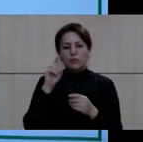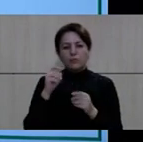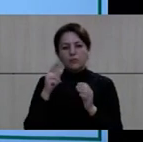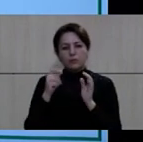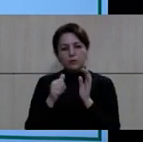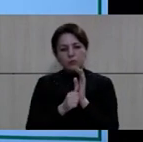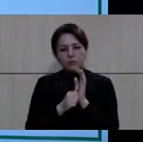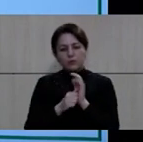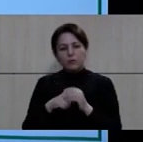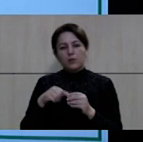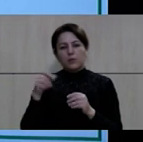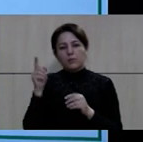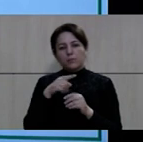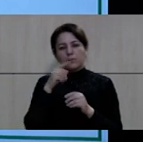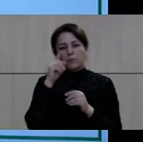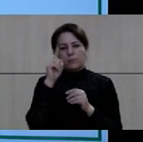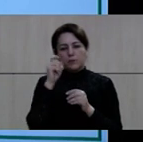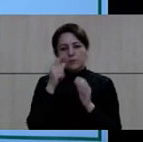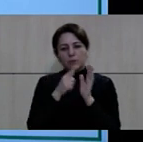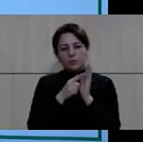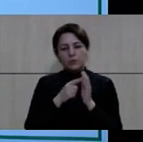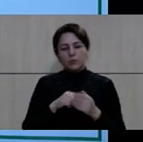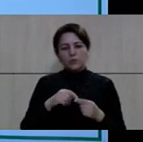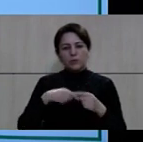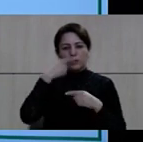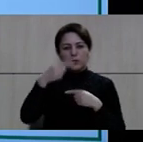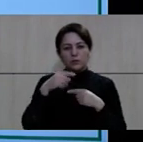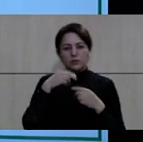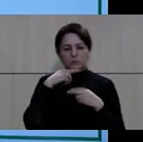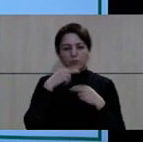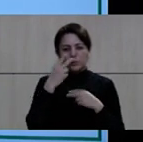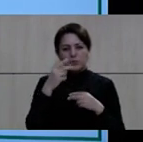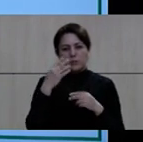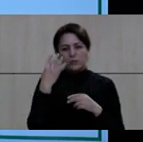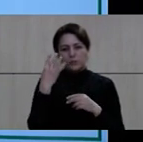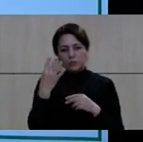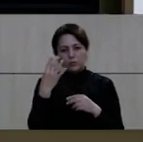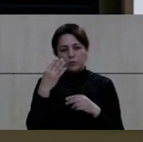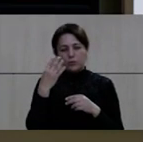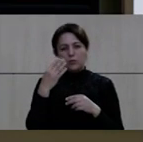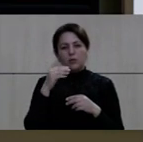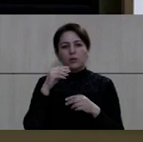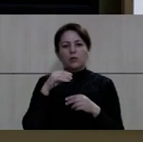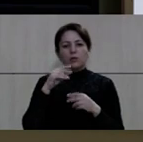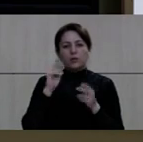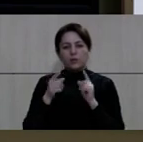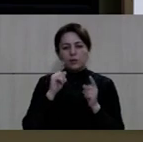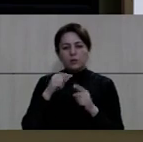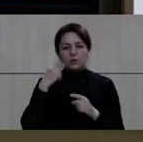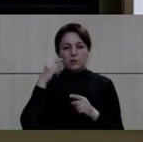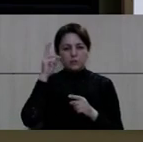106 dan 107. Keyingisiga e'tibor bering. 4 natural songa teskari son nechchi